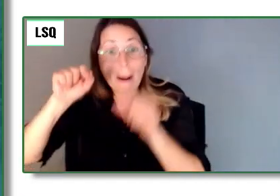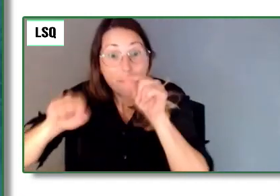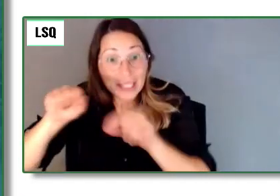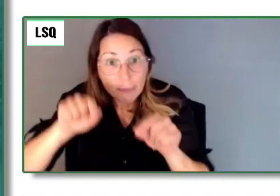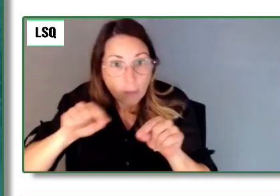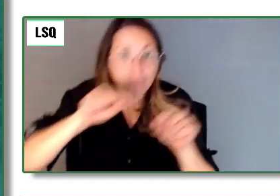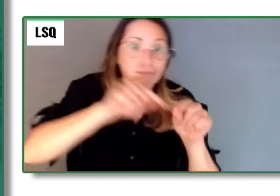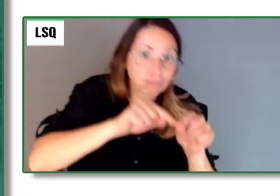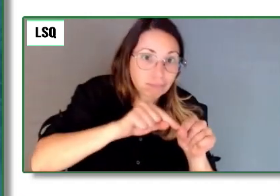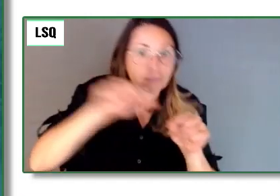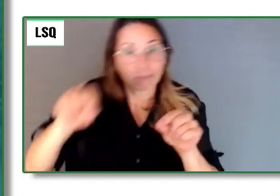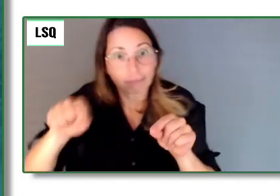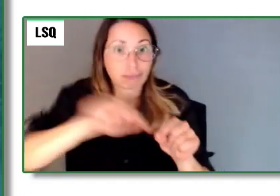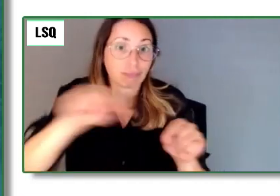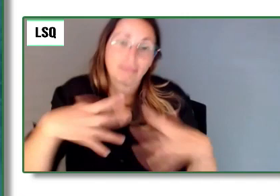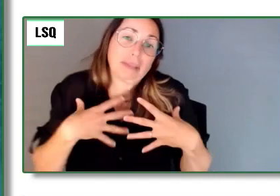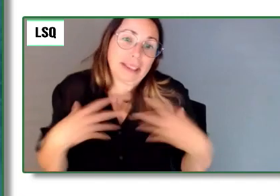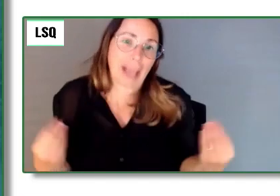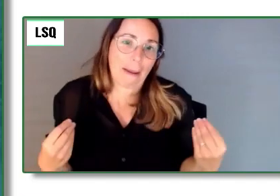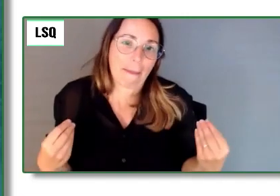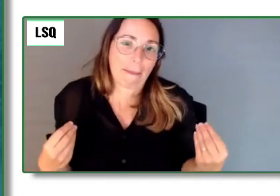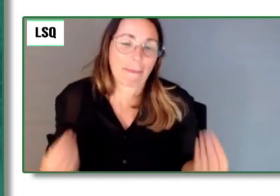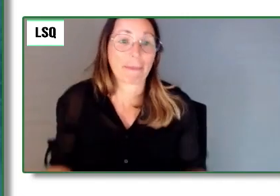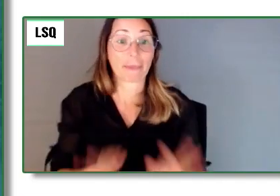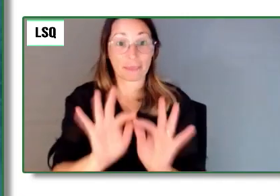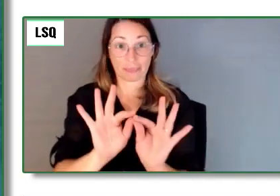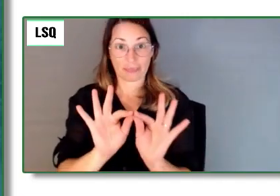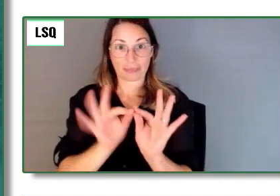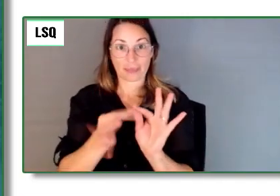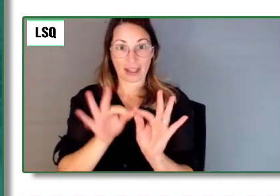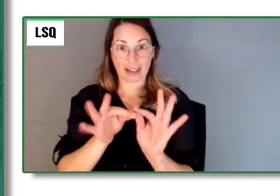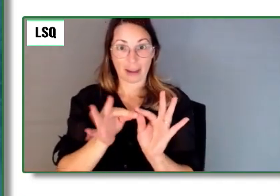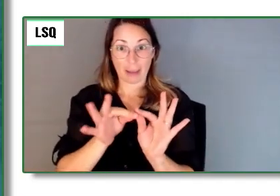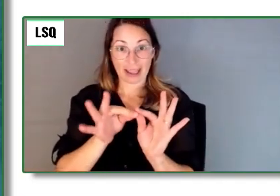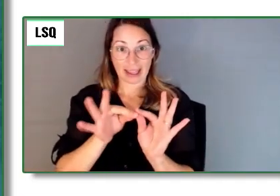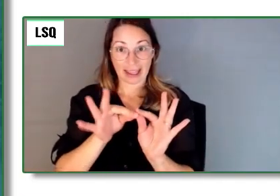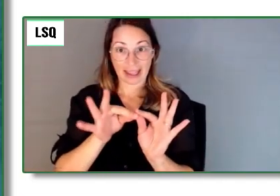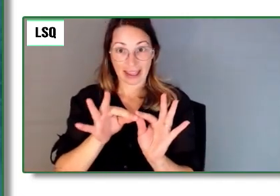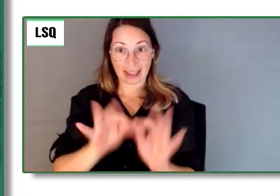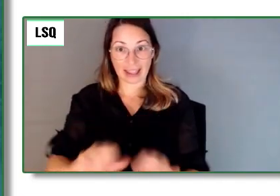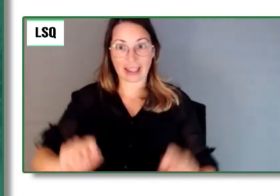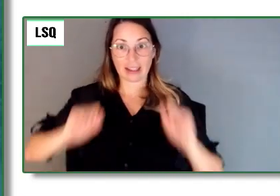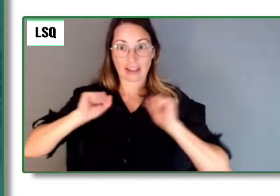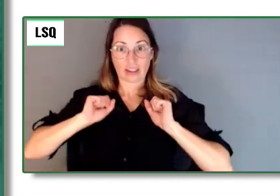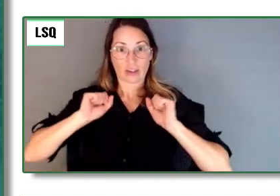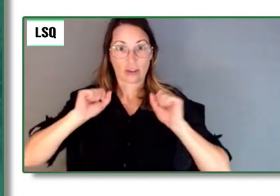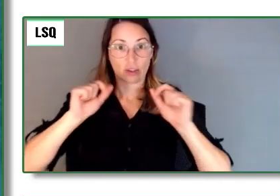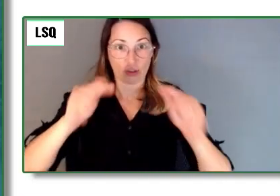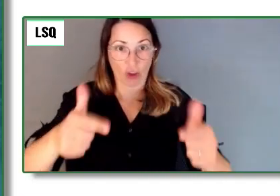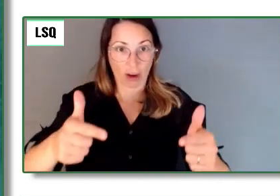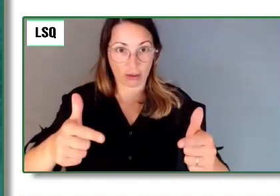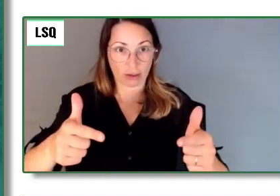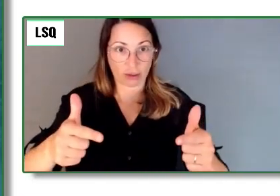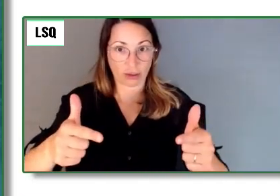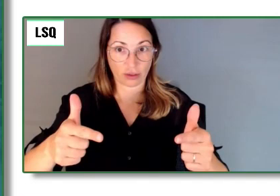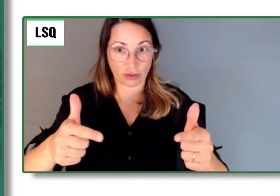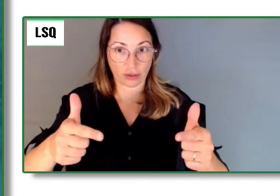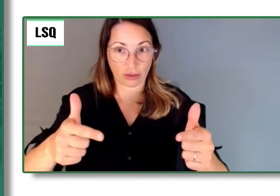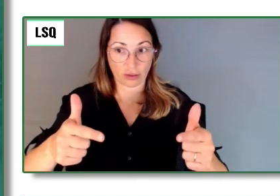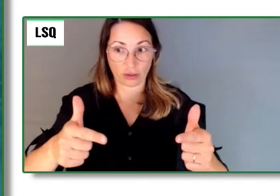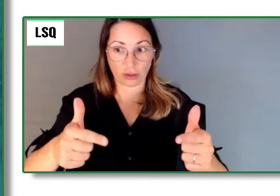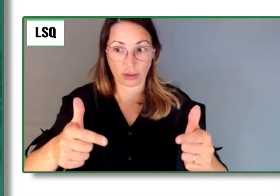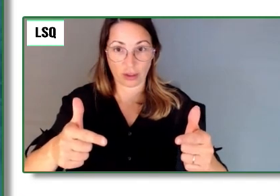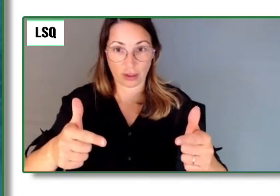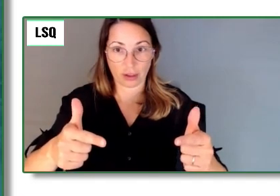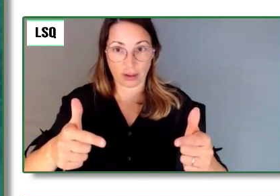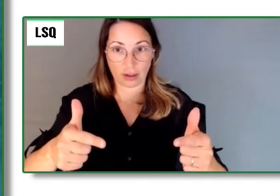directe parce que littéralement, vous passez d'un point GPS à l'autre. Cependant, c'est seulement une précision de sur 10 mètres. Disons,